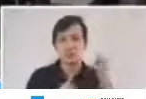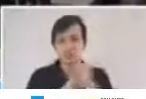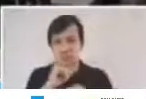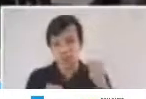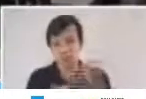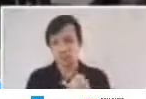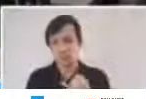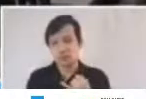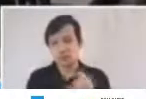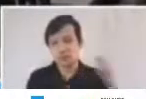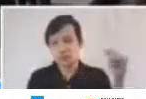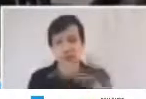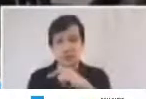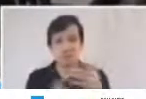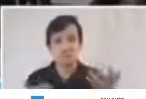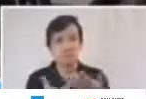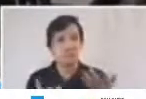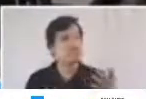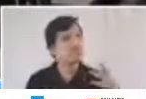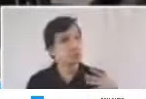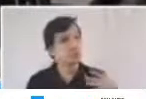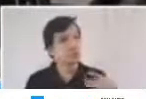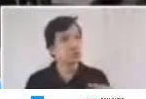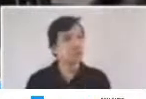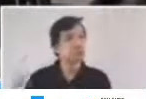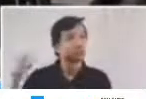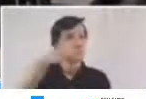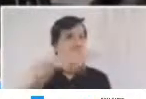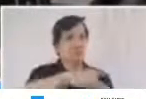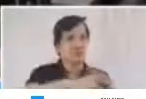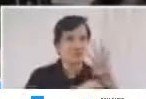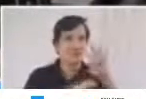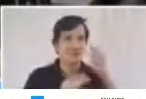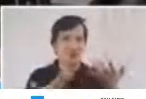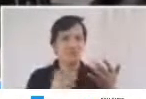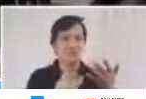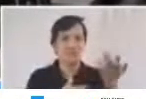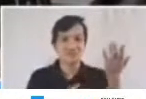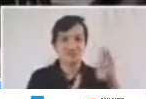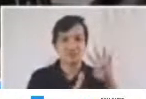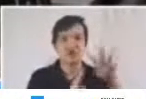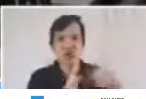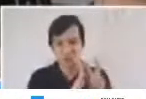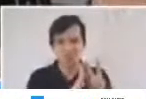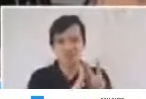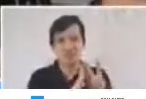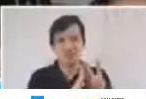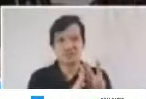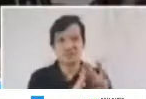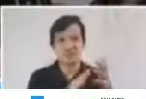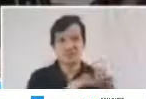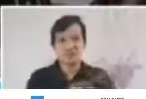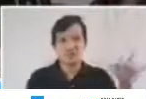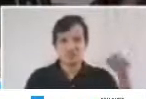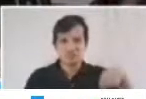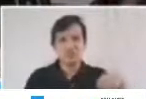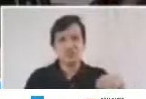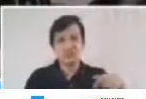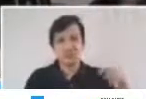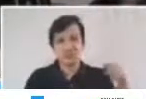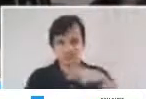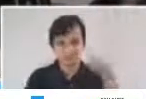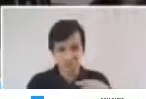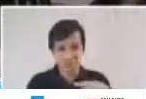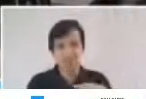Maraming salamat po sa inyong pagpapaunlak sa aming panayam, Ms. Cielo Villaluna ng Philippine